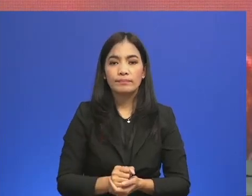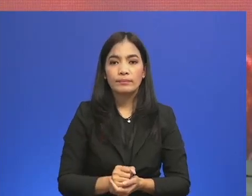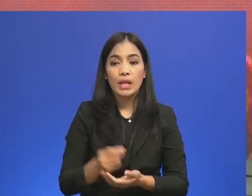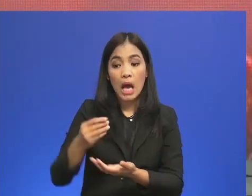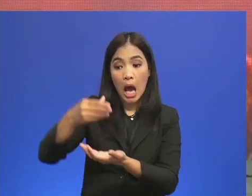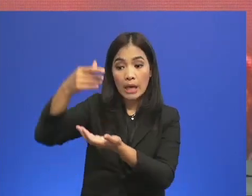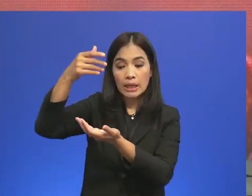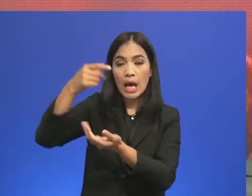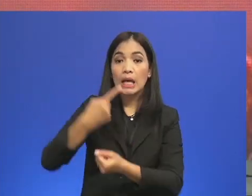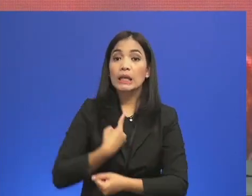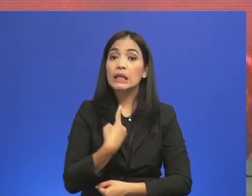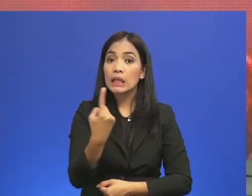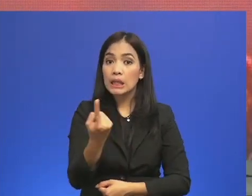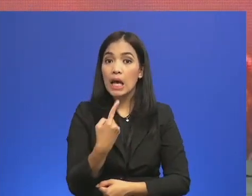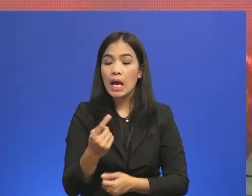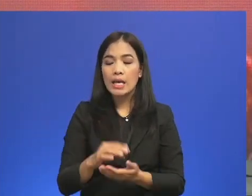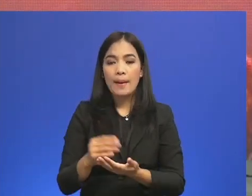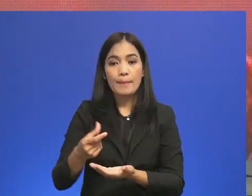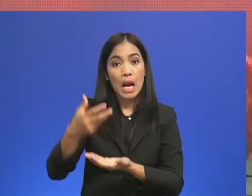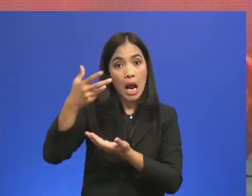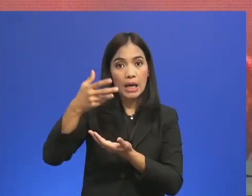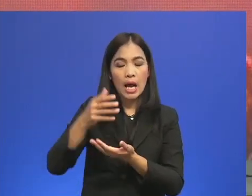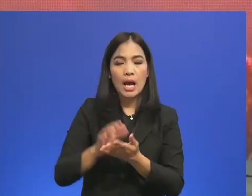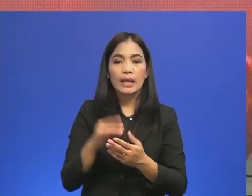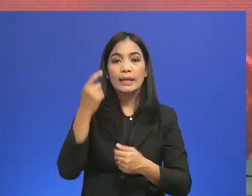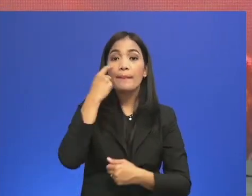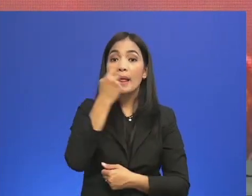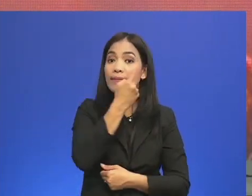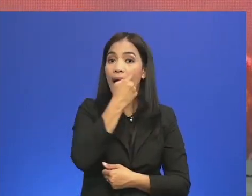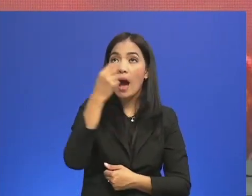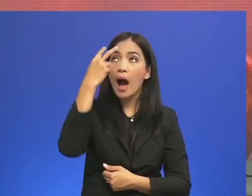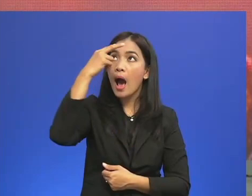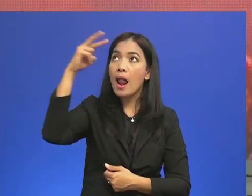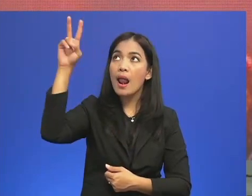harta kita itu yang berharga di mata Allah itu